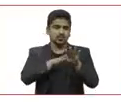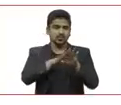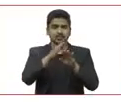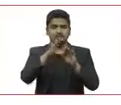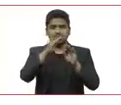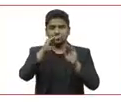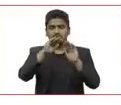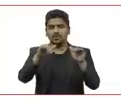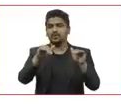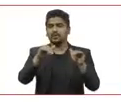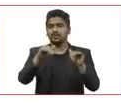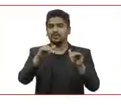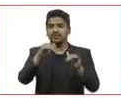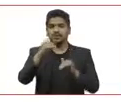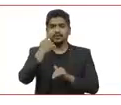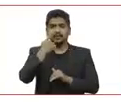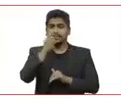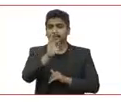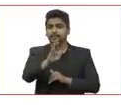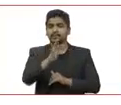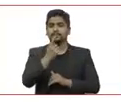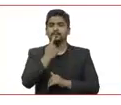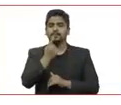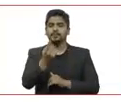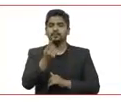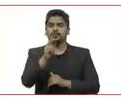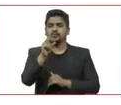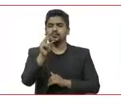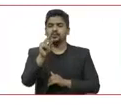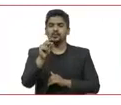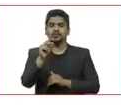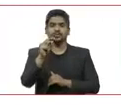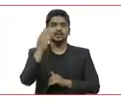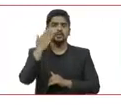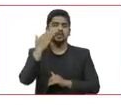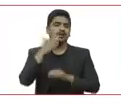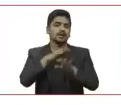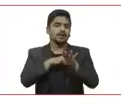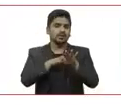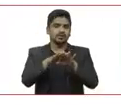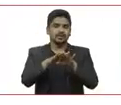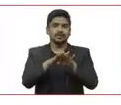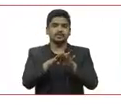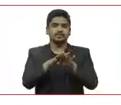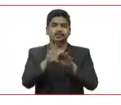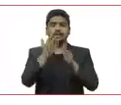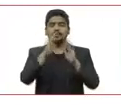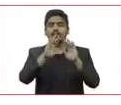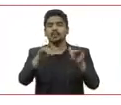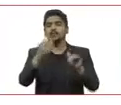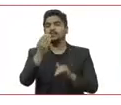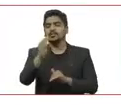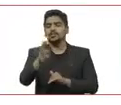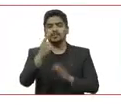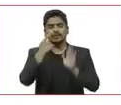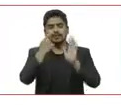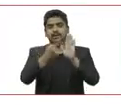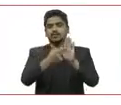फरक देख्नुभएको छ भने यो दोस्रो स्लाइडमा महिलाहरूमा यसमा के फरक हुन्छ भन्ने कुरा पनि